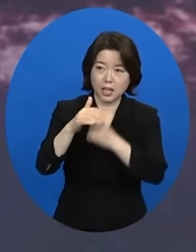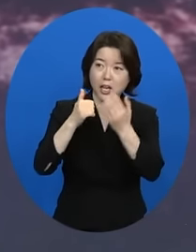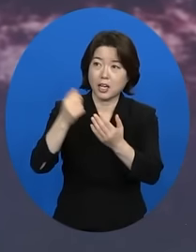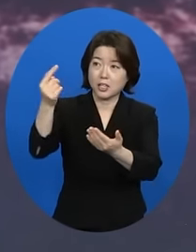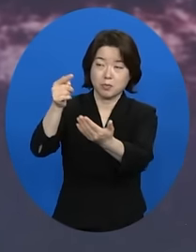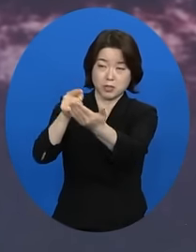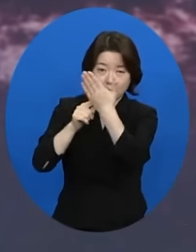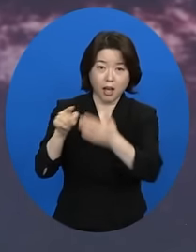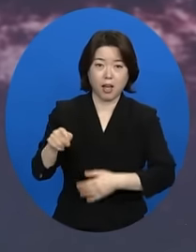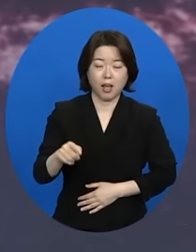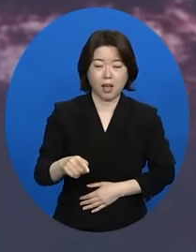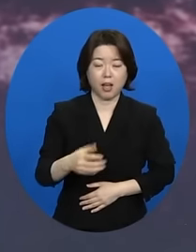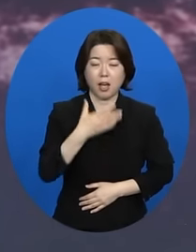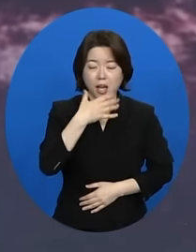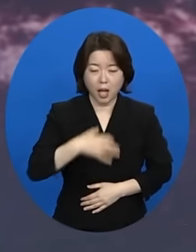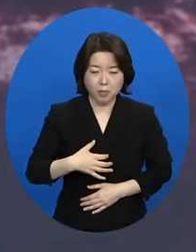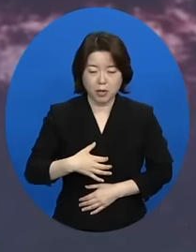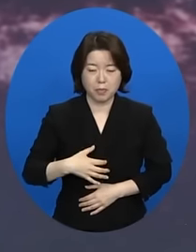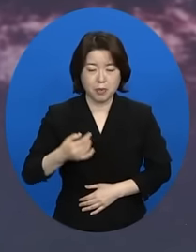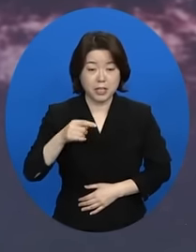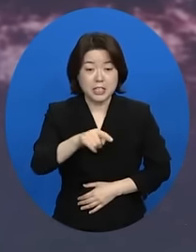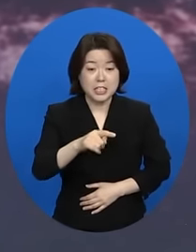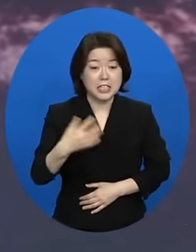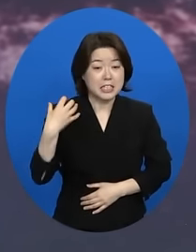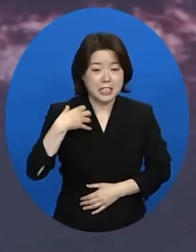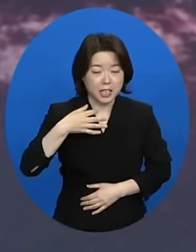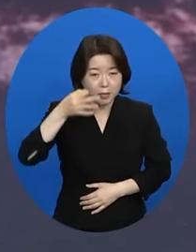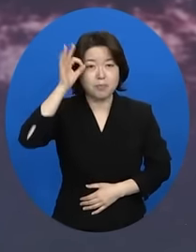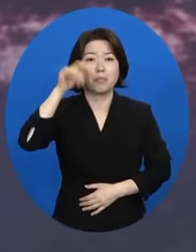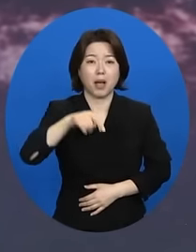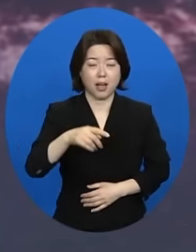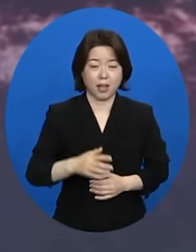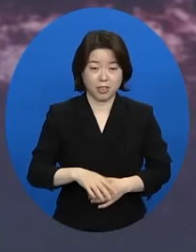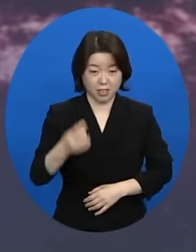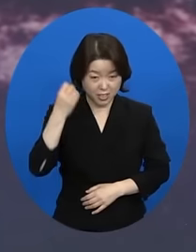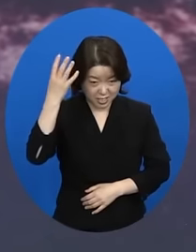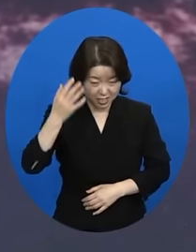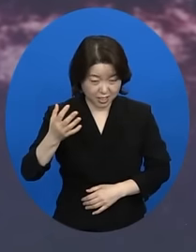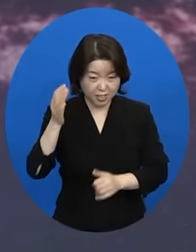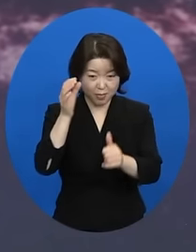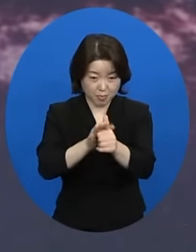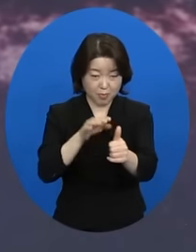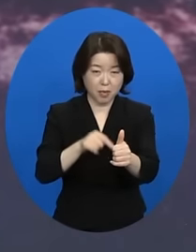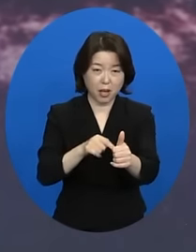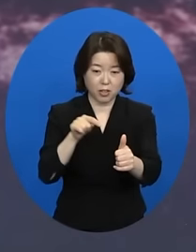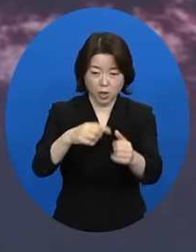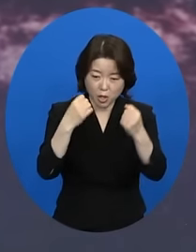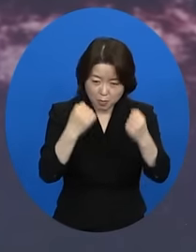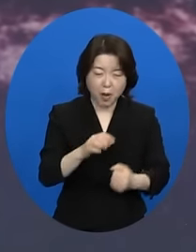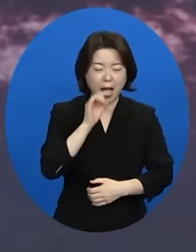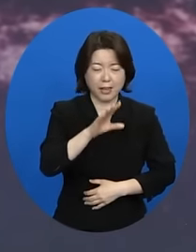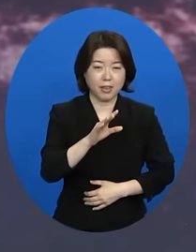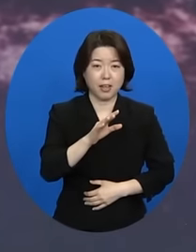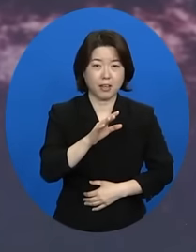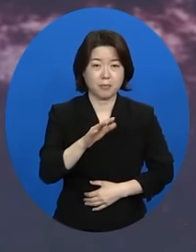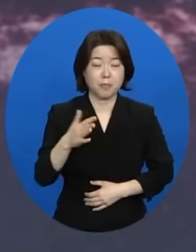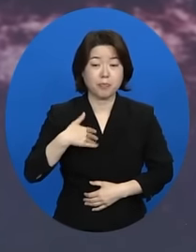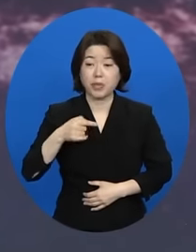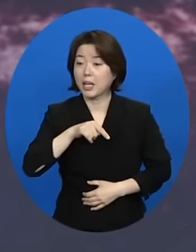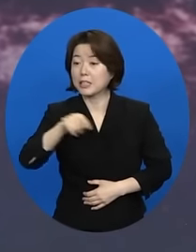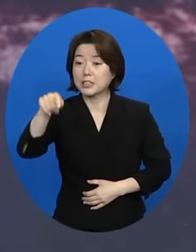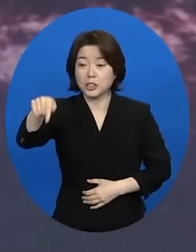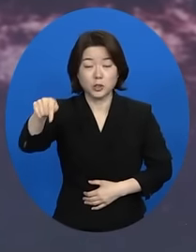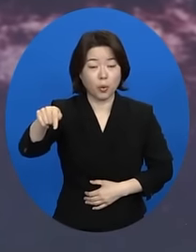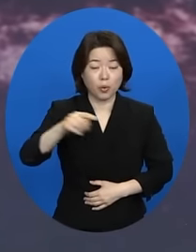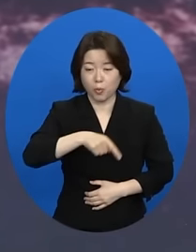나타나셔서 아브라함에게 소명을 일깨우죠. 너의 잊혀졌던 사명, 너 여기 머물면 안 돼. 내가 지시할